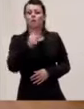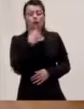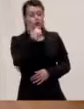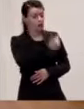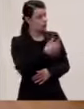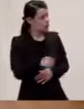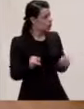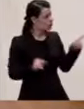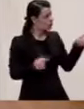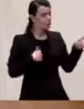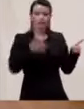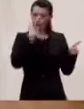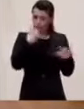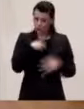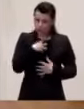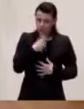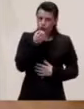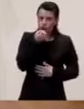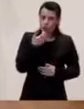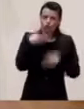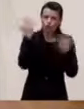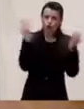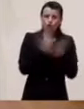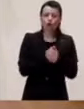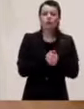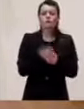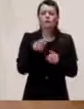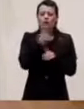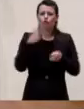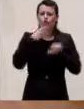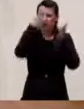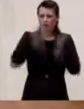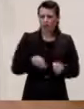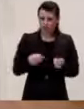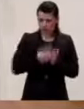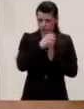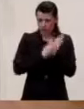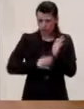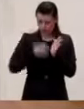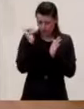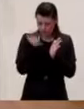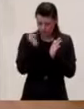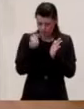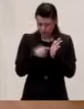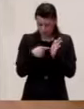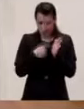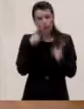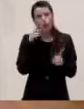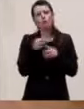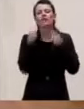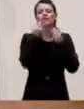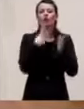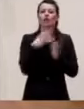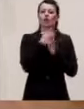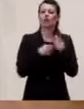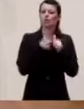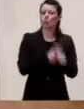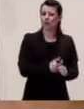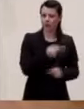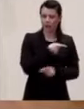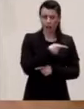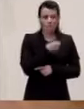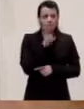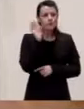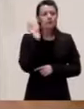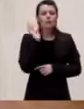Sì, assessore, buongiorno, una domanda. Voi avete fatto appunto la delibera per appunto dare le linee guida, però ci sono la